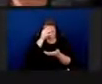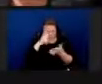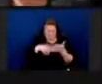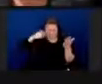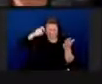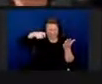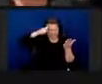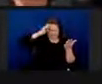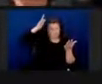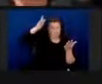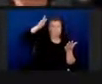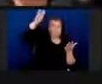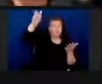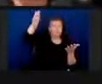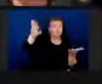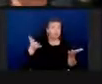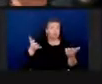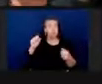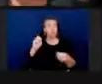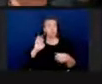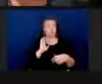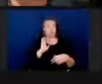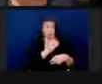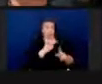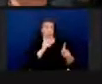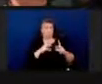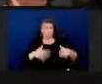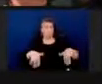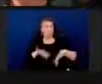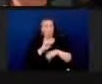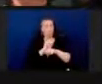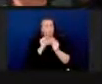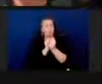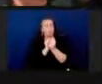Kwa hivyo tunafanya kazi na